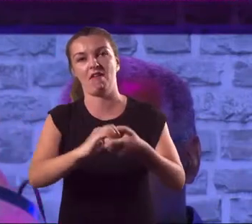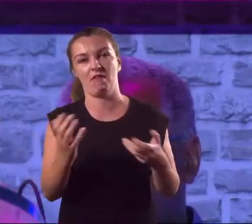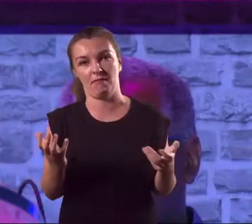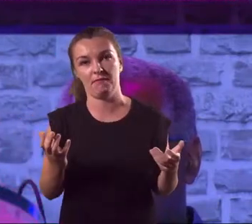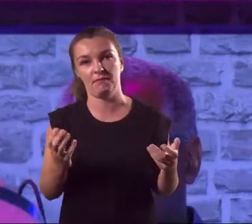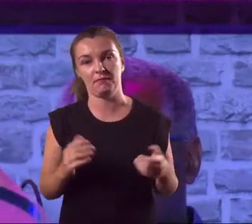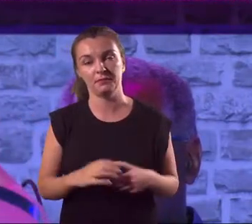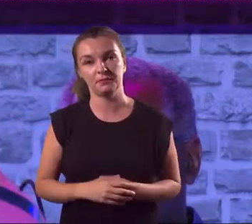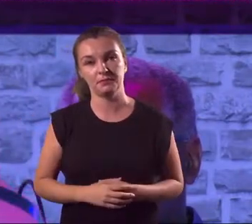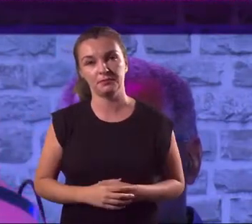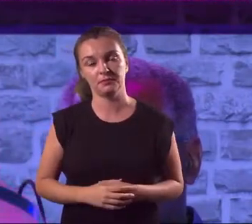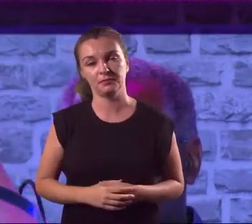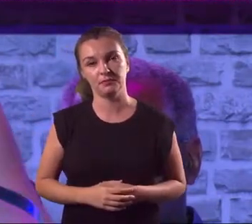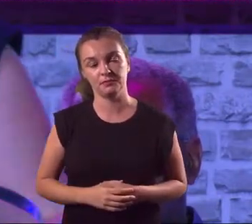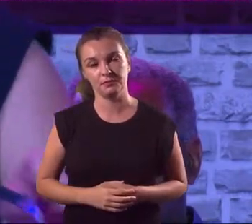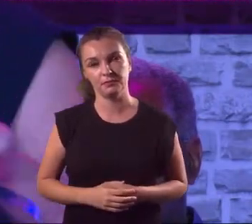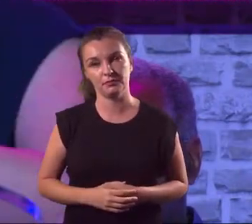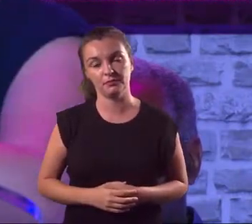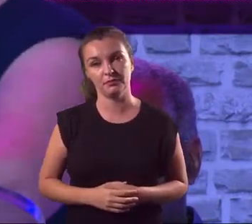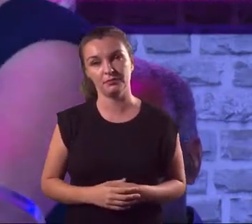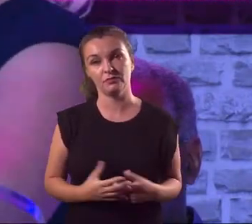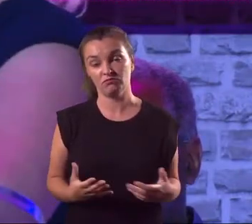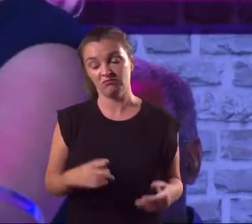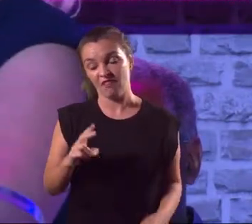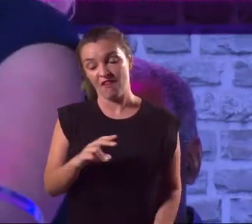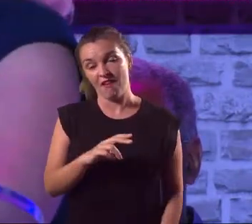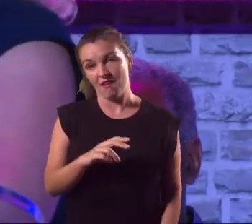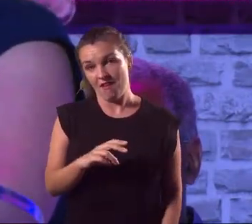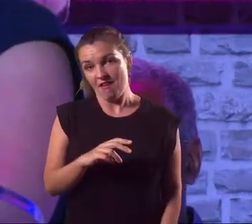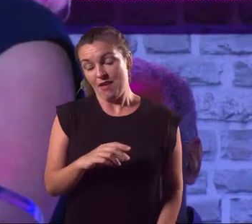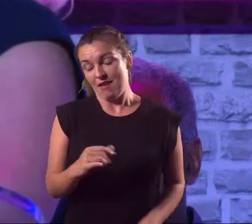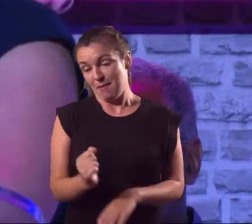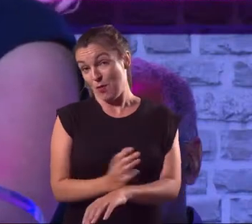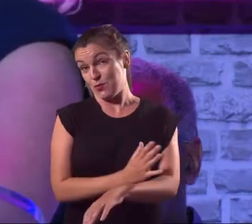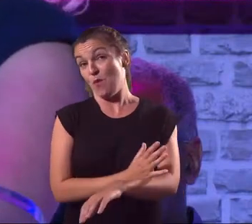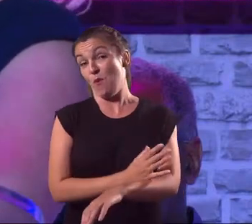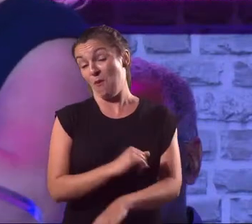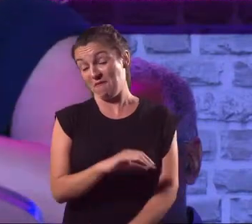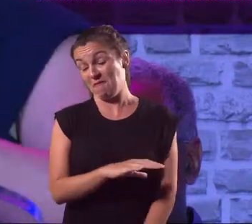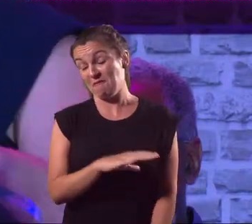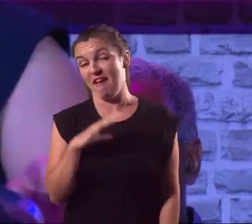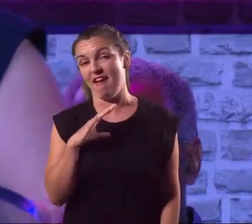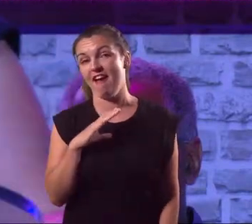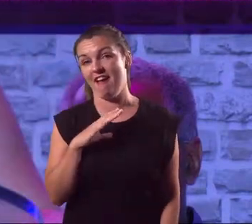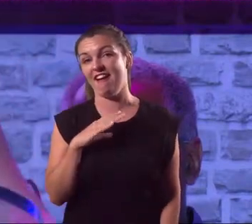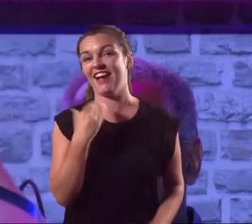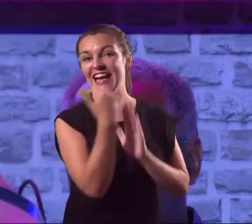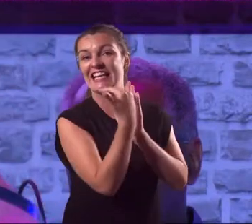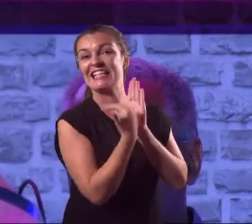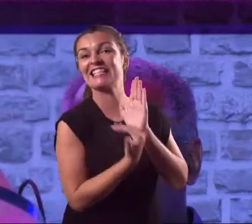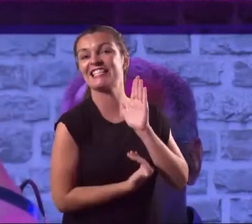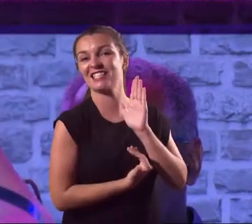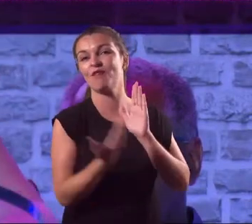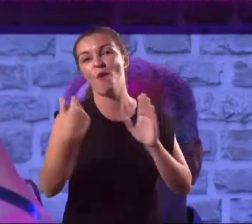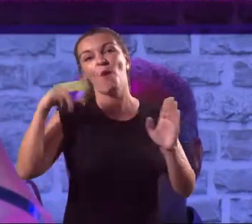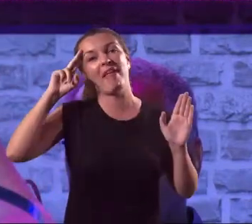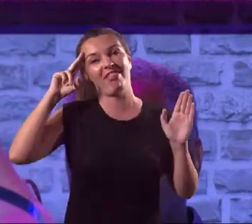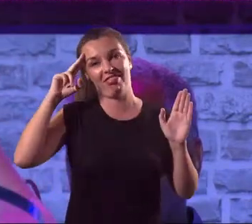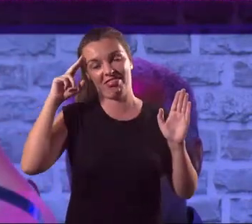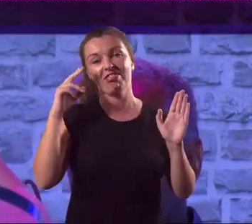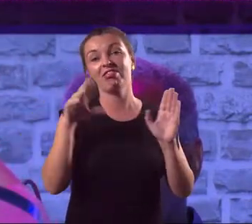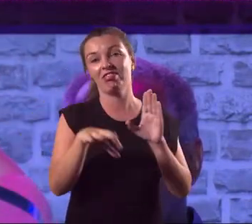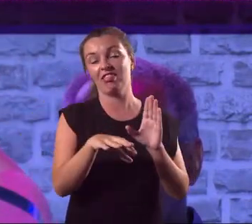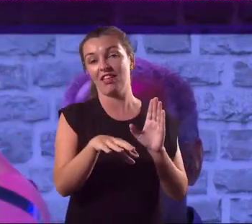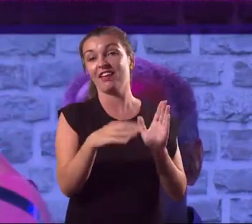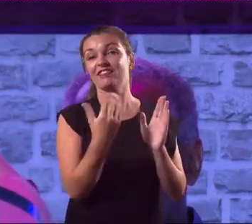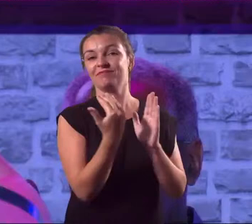Et je le dis avec une certaine émotion, mais je suis fière que sur notre liste aux élections européennes,